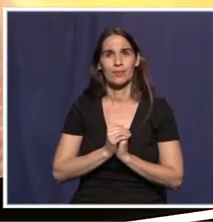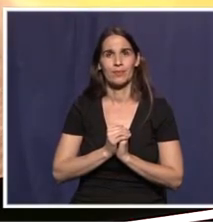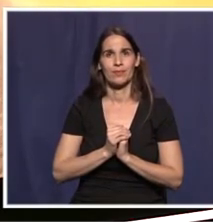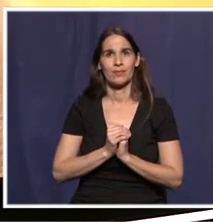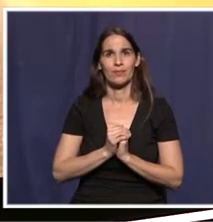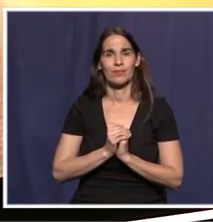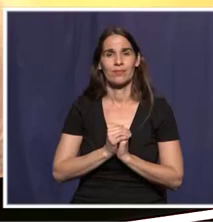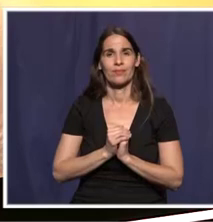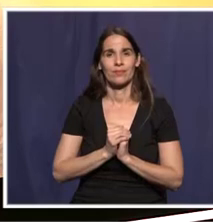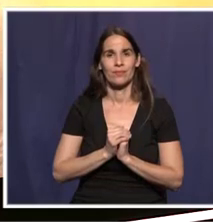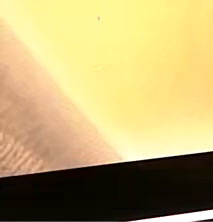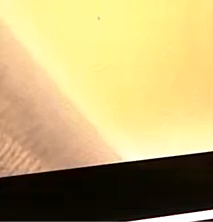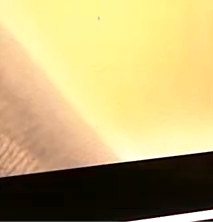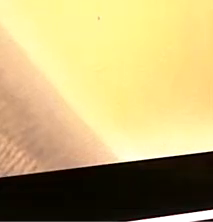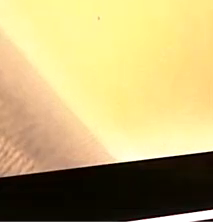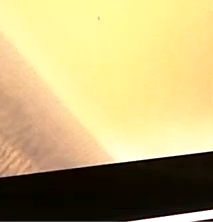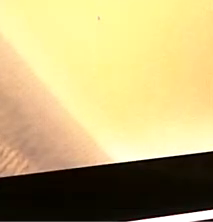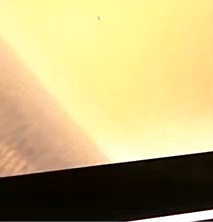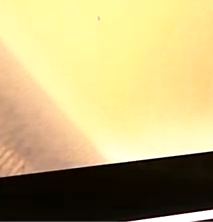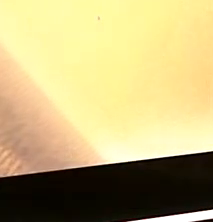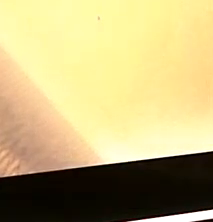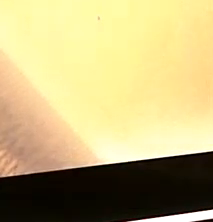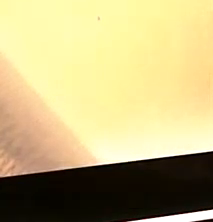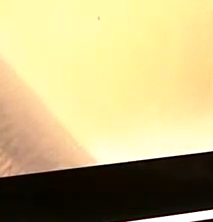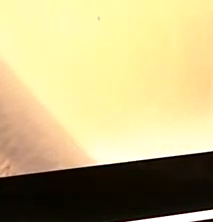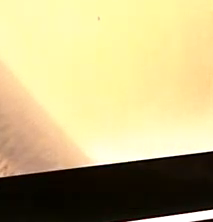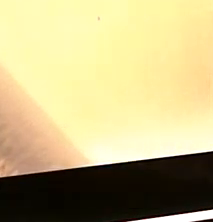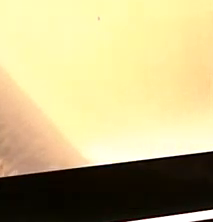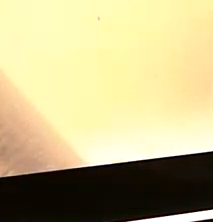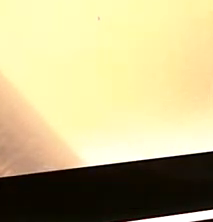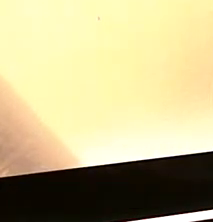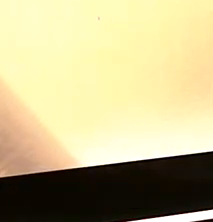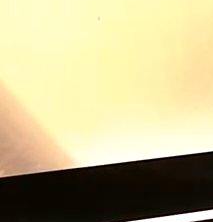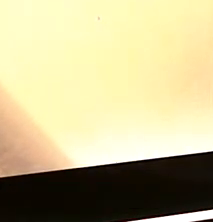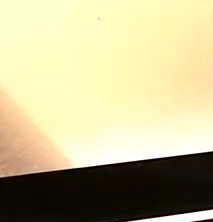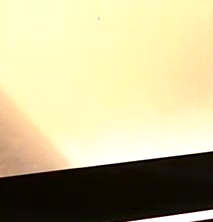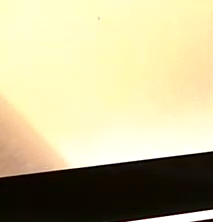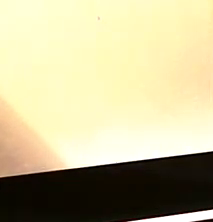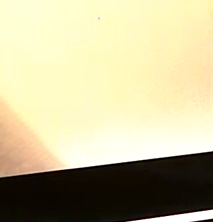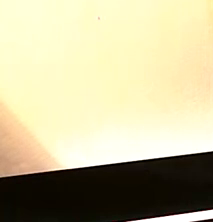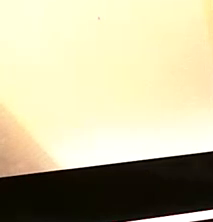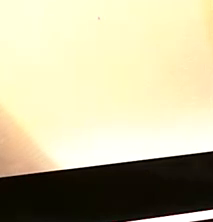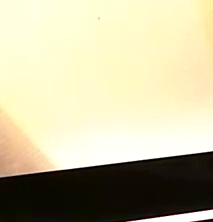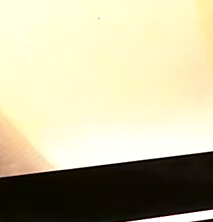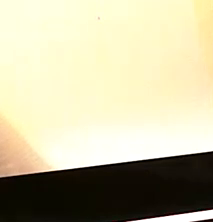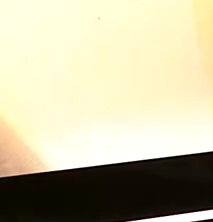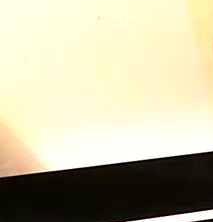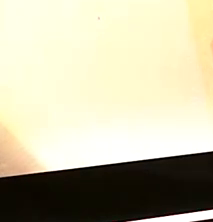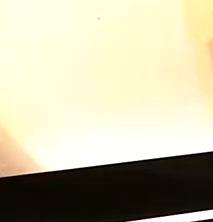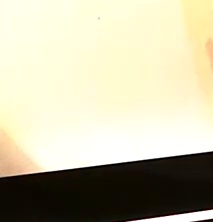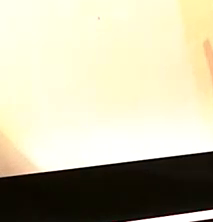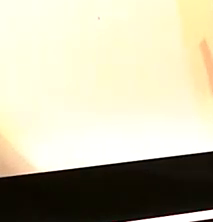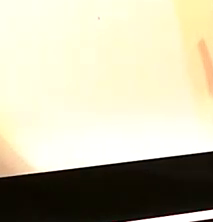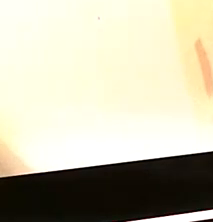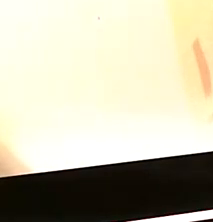אללהו אכבר מן עדה. אללהו אכבר מן אל-חרב. אללהו אכבר מן אל-משקל. ויחנה איבד אללה. בקפי